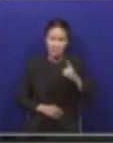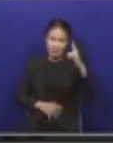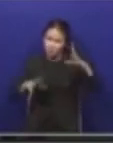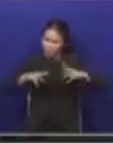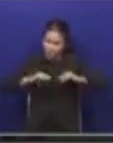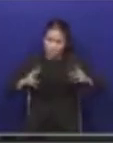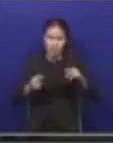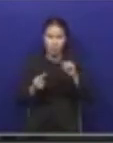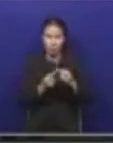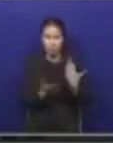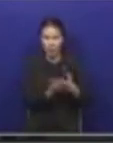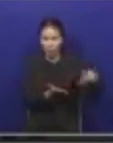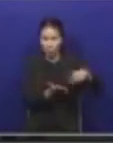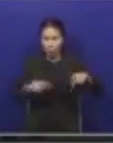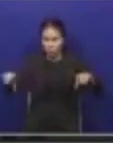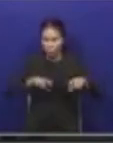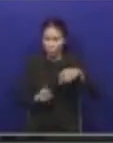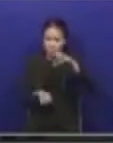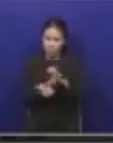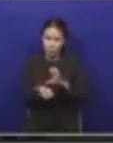ก็ไม่เห็นด้วยกับการโอนมากมาย 2กระทรวงนี้แล้วผมกลับยิงบอลไปยังกรรมาธิการเสียงข้างมากถ้ารู้สึกสำนึกตัวก็ประชุมกันเสียไม่ใช่ไม่ทำอะไรเลยแล้วตั้งผมตั้งท่านไปทำไมเนี่ยไปเบียนอะรายละเอียด